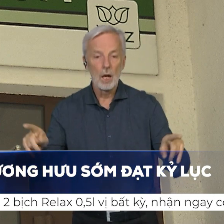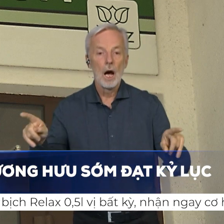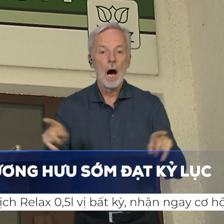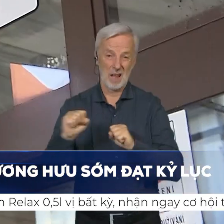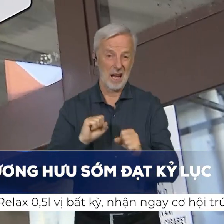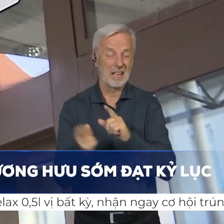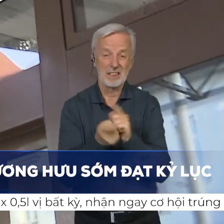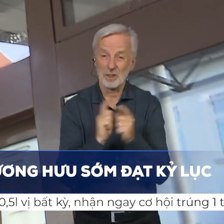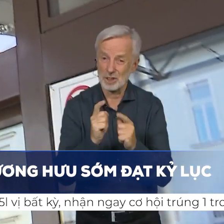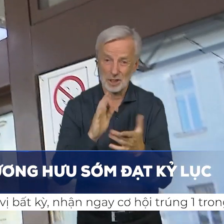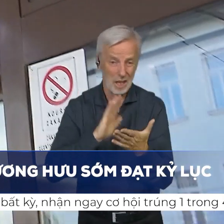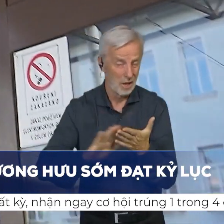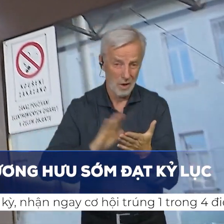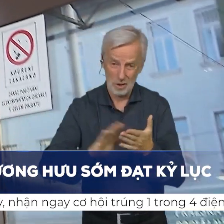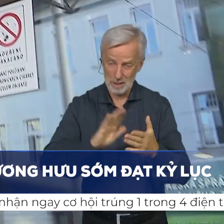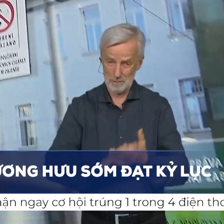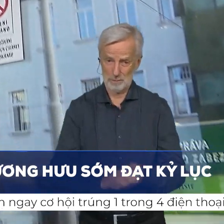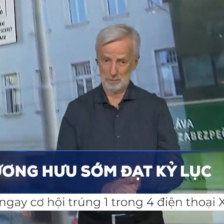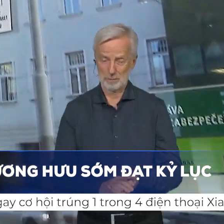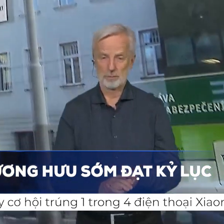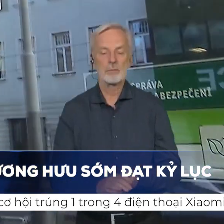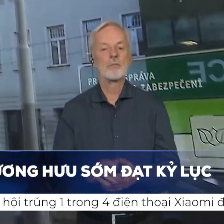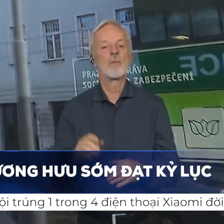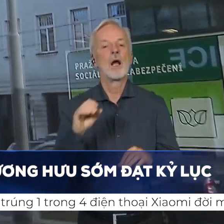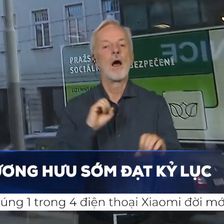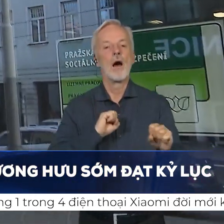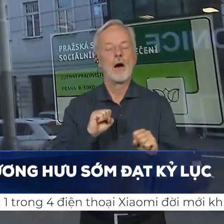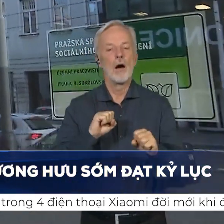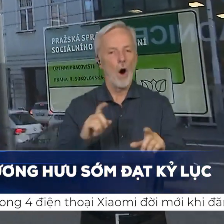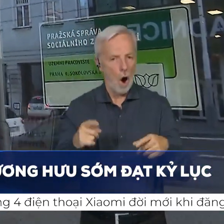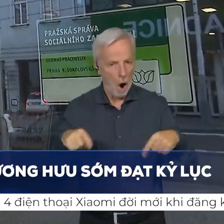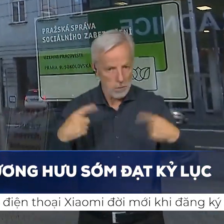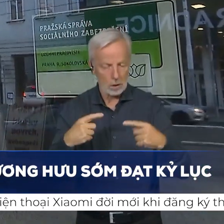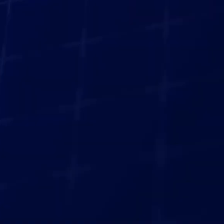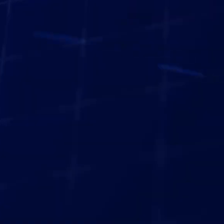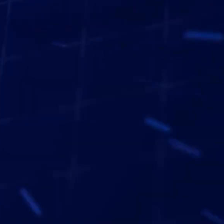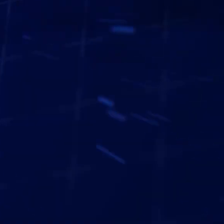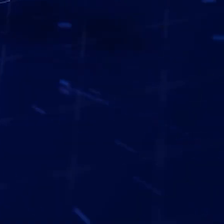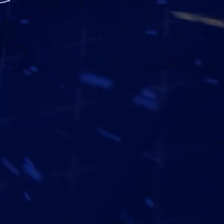trước đó là 35 năm bên cạnh đó dự luật cũng thay đổi một số điều khác